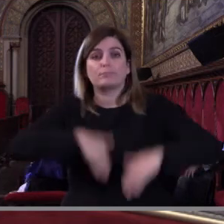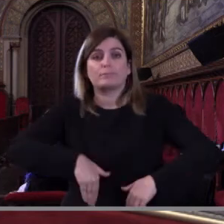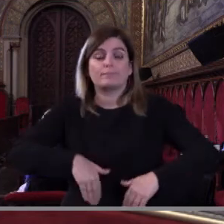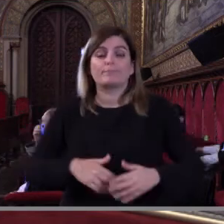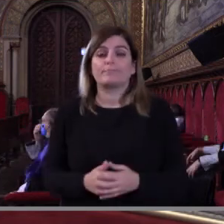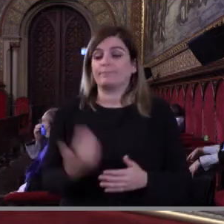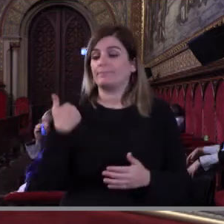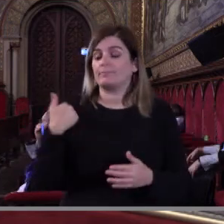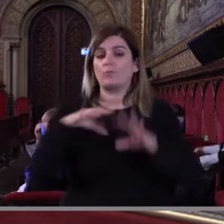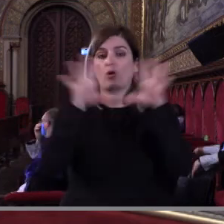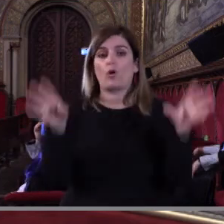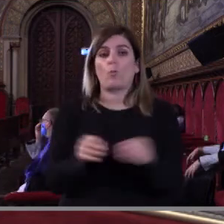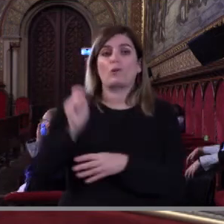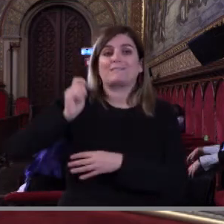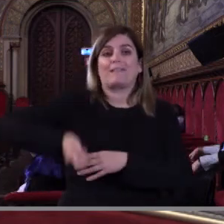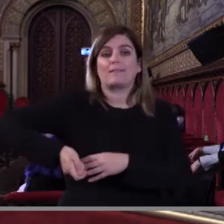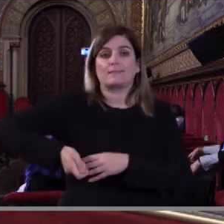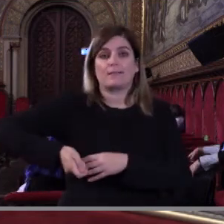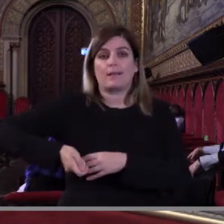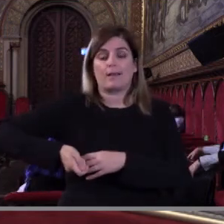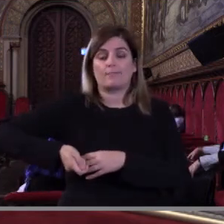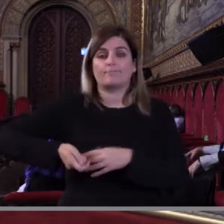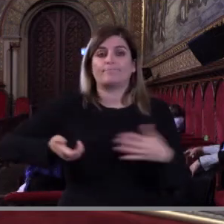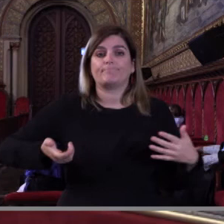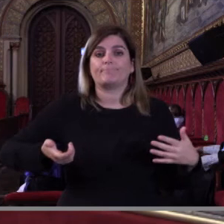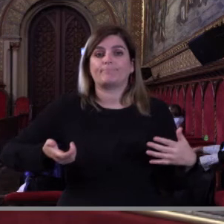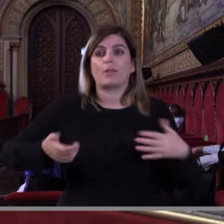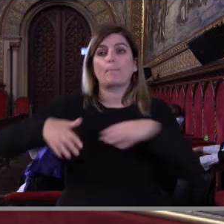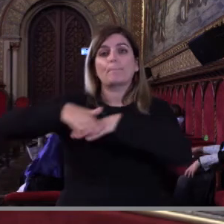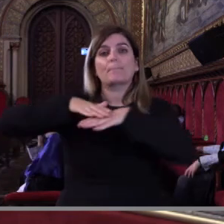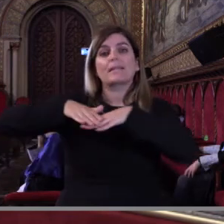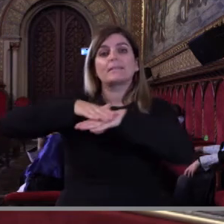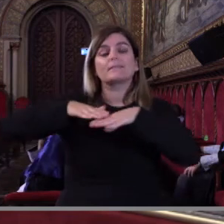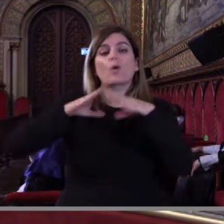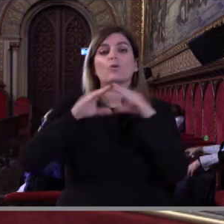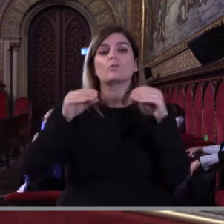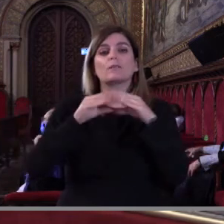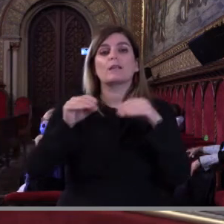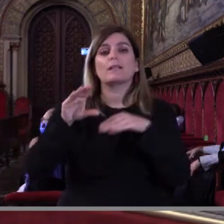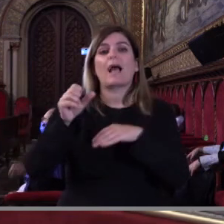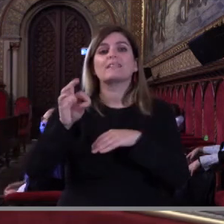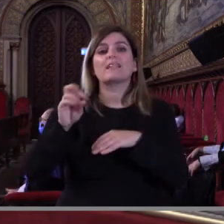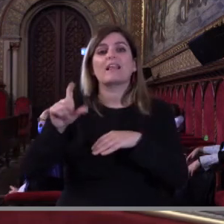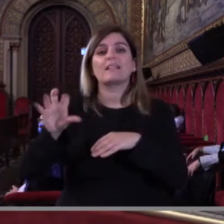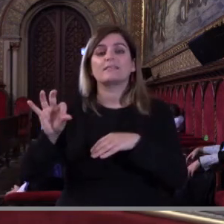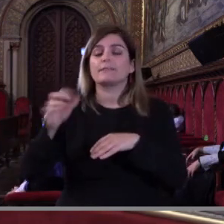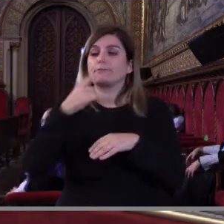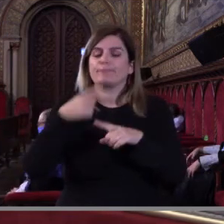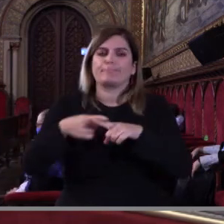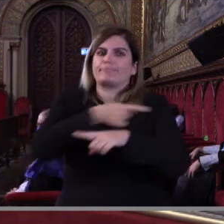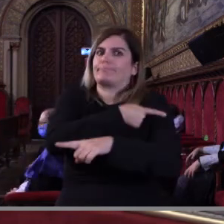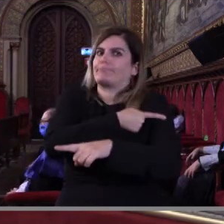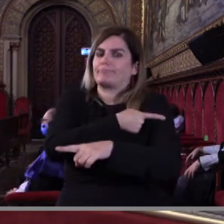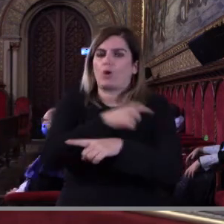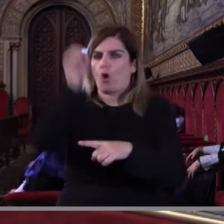una sentència que el ministre d'Universitats, Manuel Castells, va titllar de desproporcionada, que és una